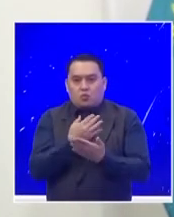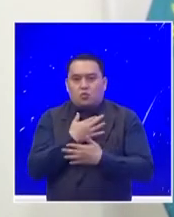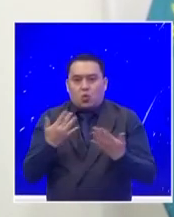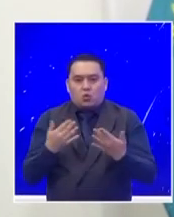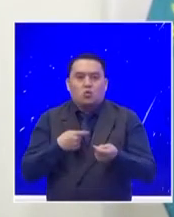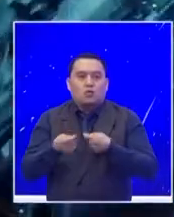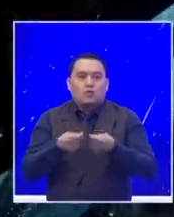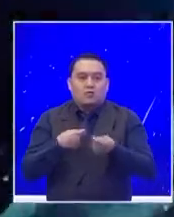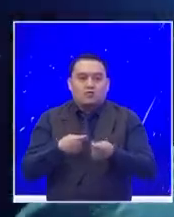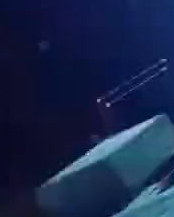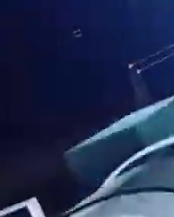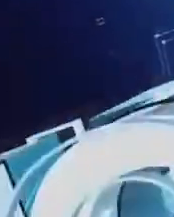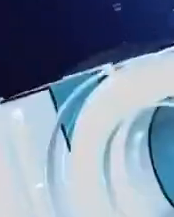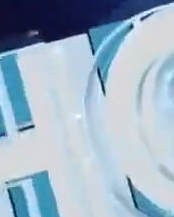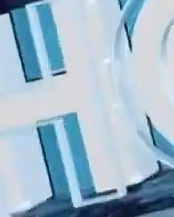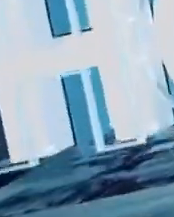руководители.